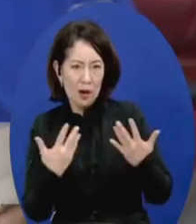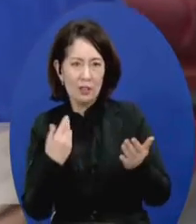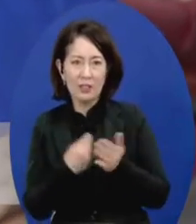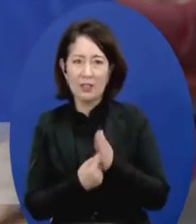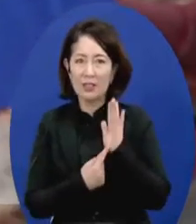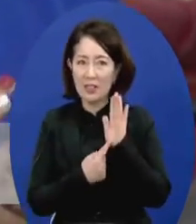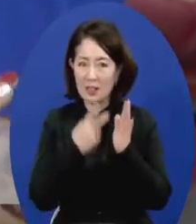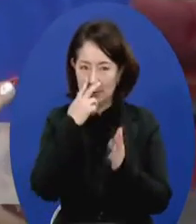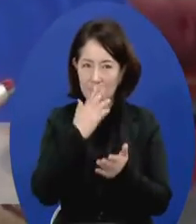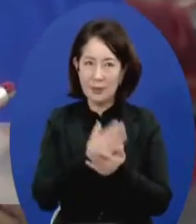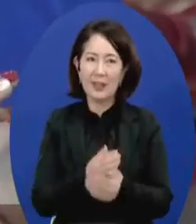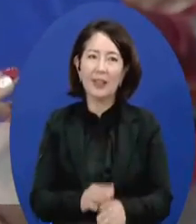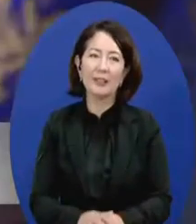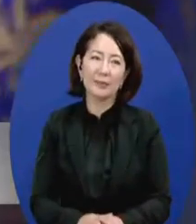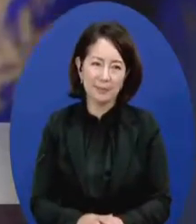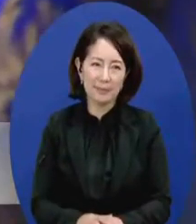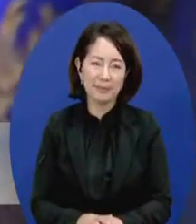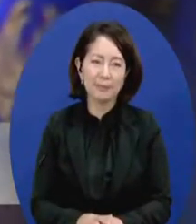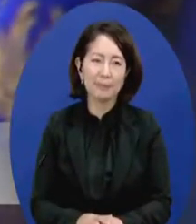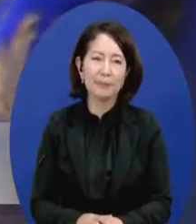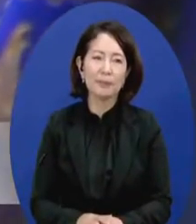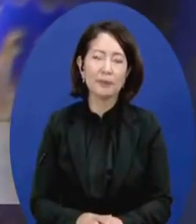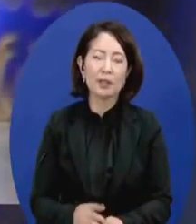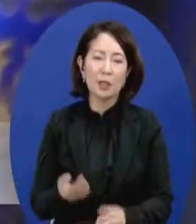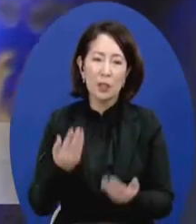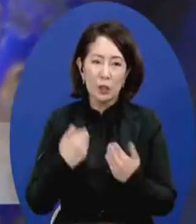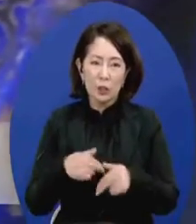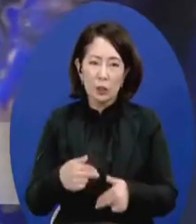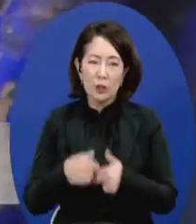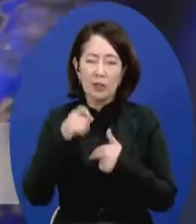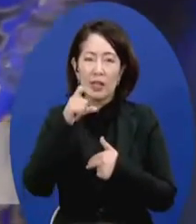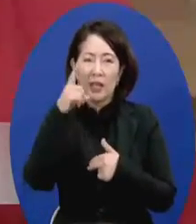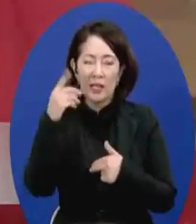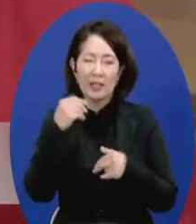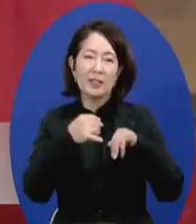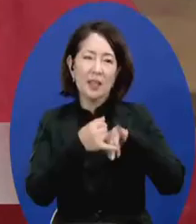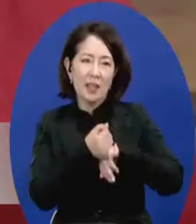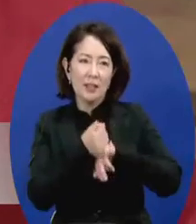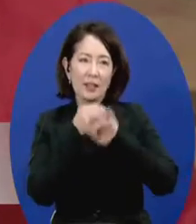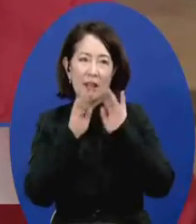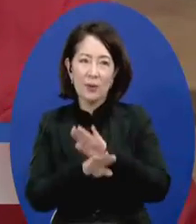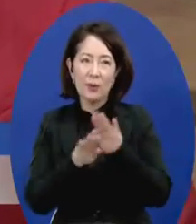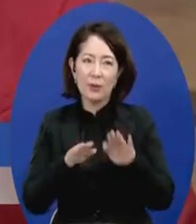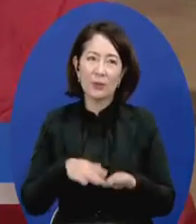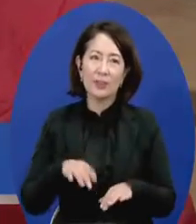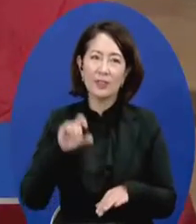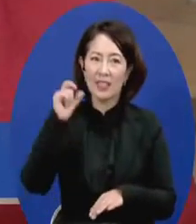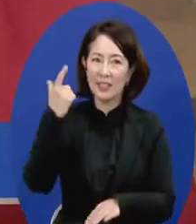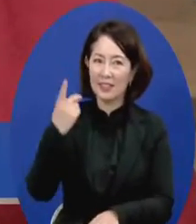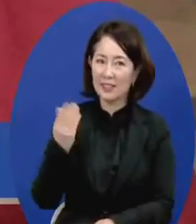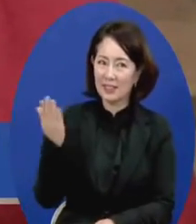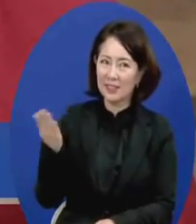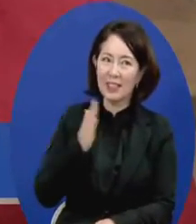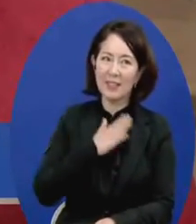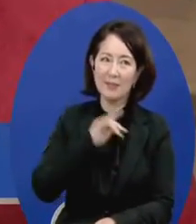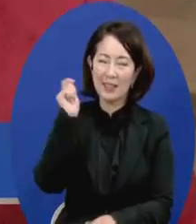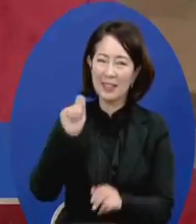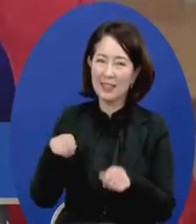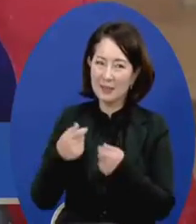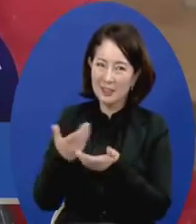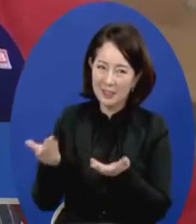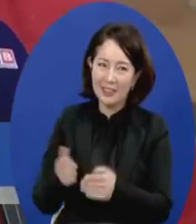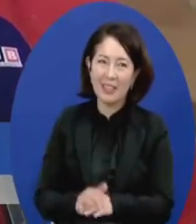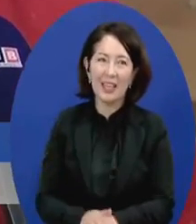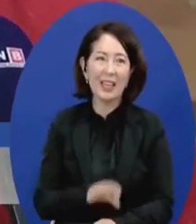болсон жишээч байгаа юм аа. Төрүүлж өсгсөн ээждээ, хандаа хүүхдүүдээ, эхчдээ баярын мэдээ